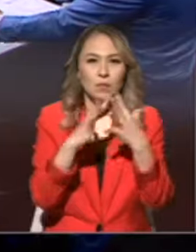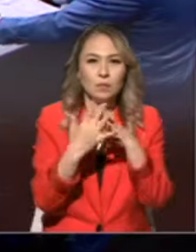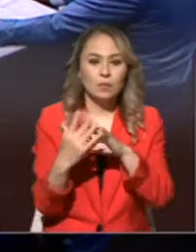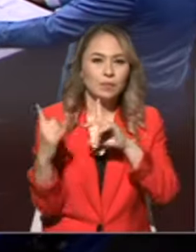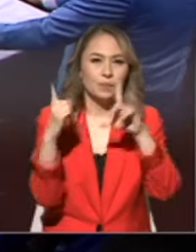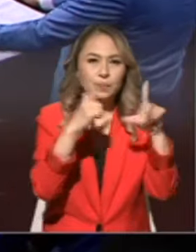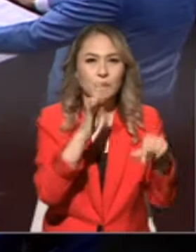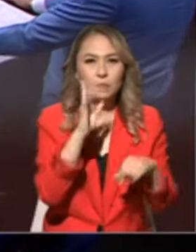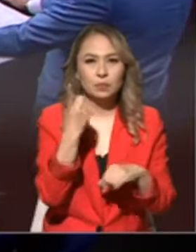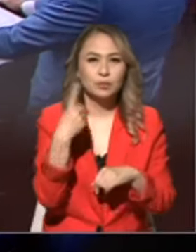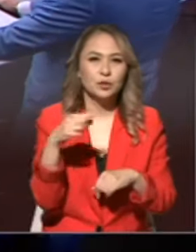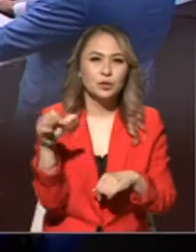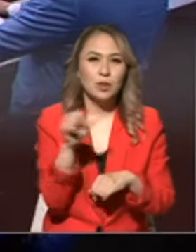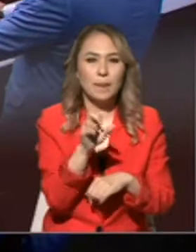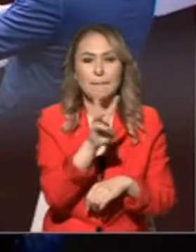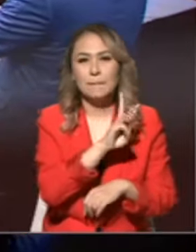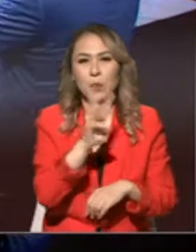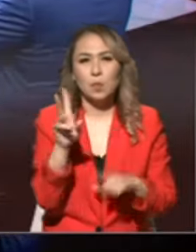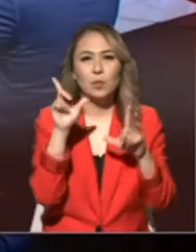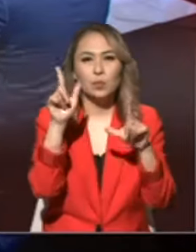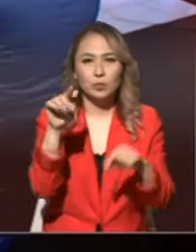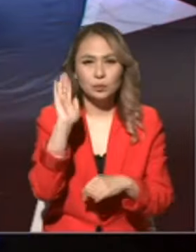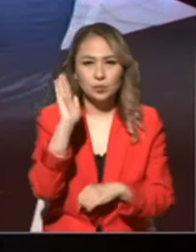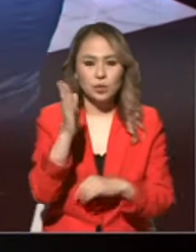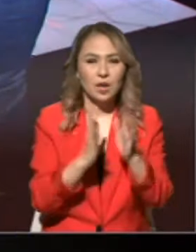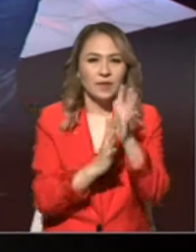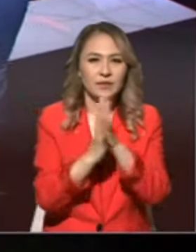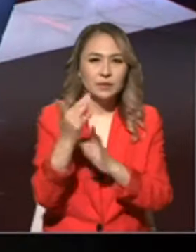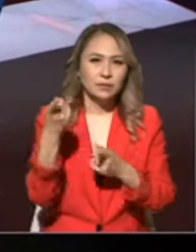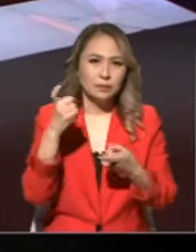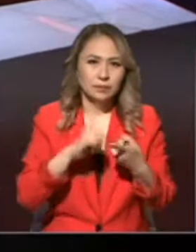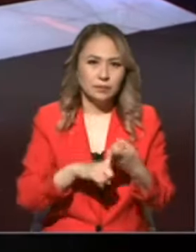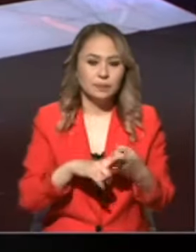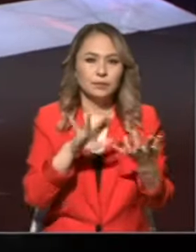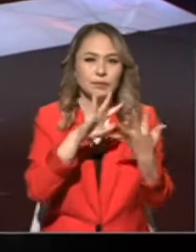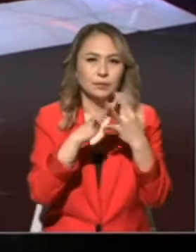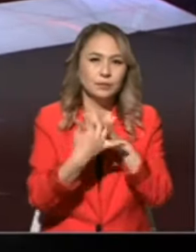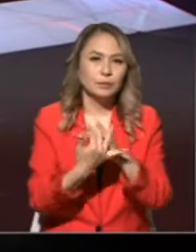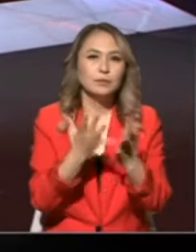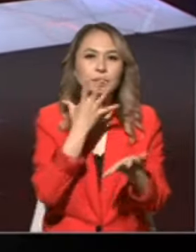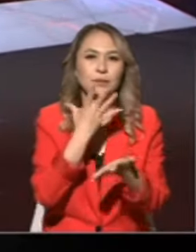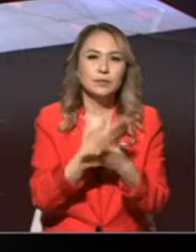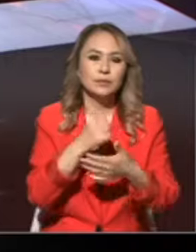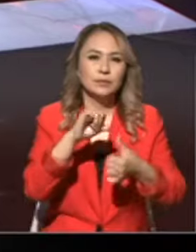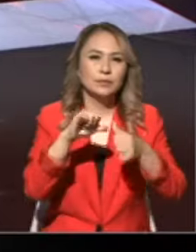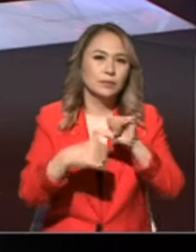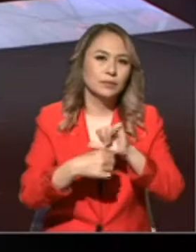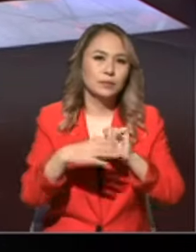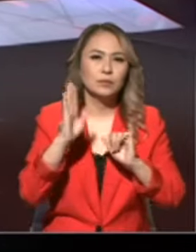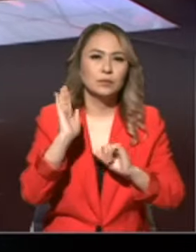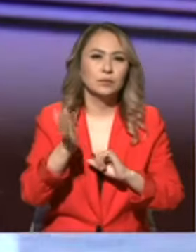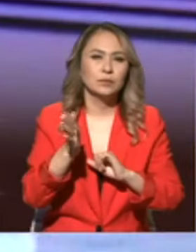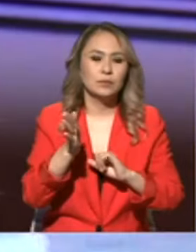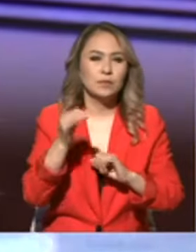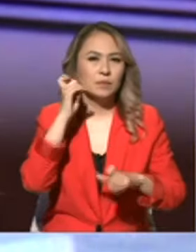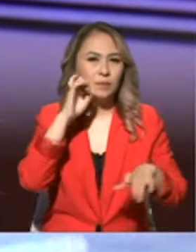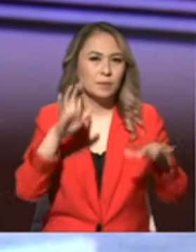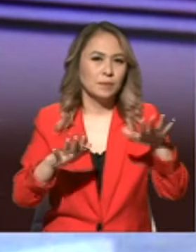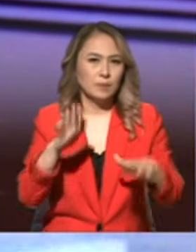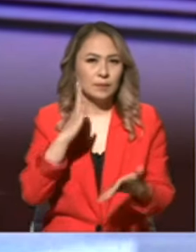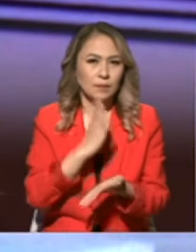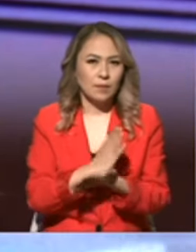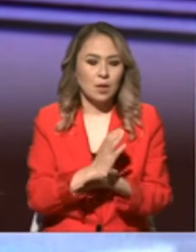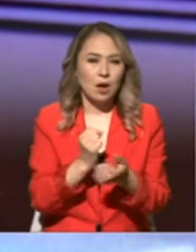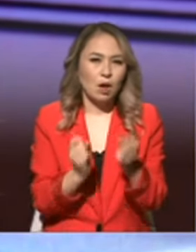деген 1,5 миллион адам кетет, бірақ мына өсімге байланысты ол жерде ауылдар өзінің тұрақтылығын сақтайды деген болжамдар бар.